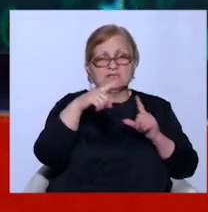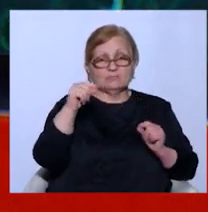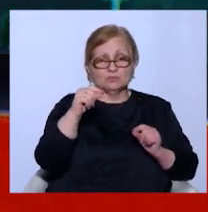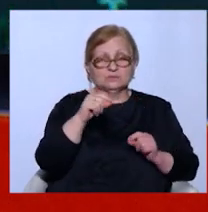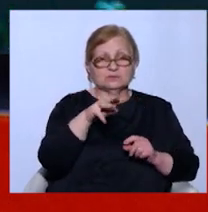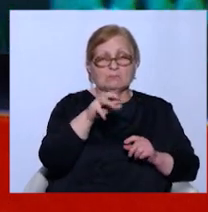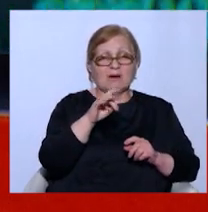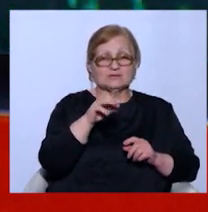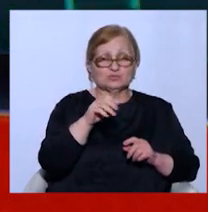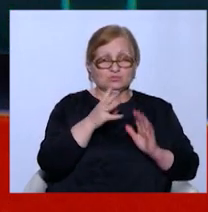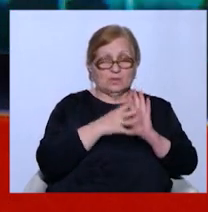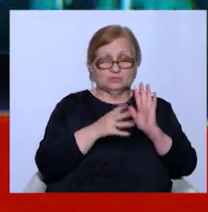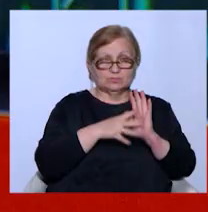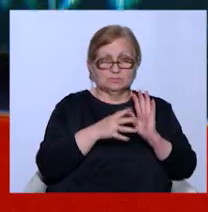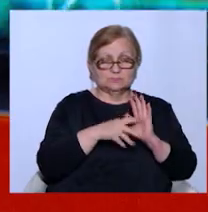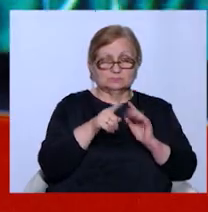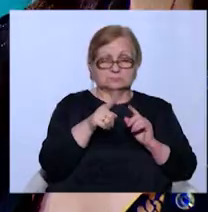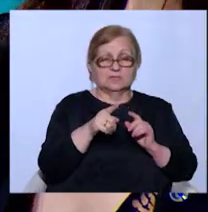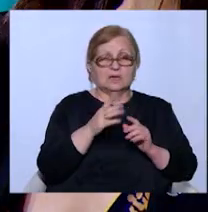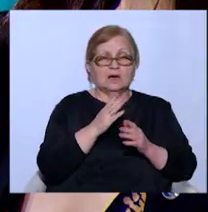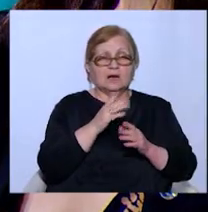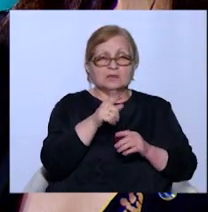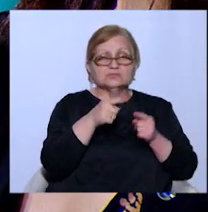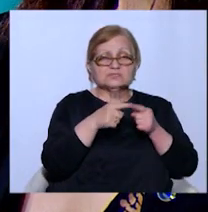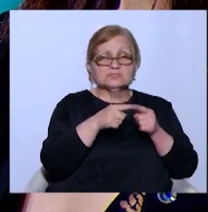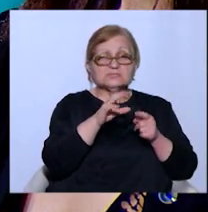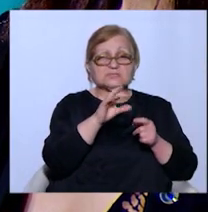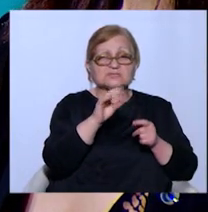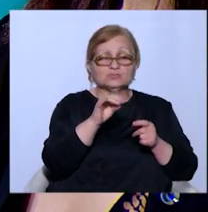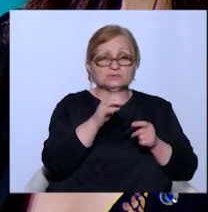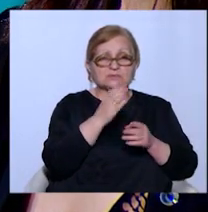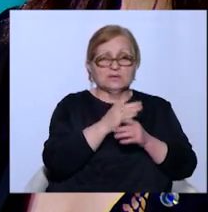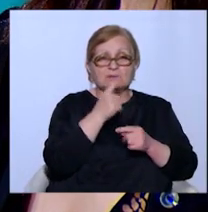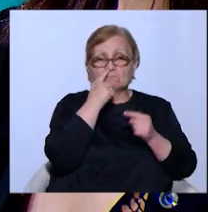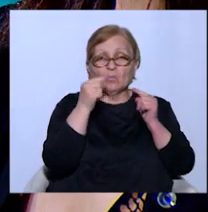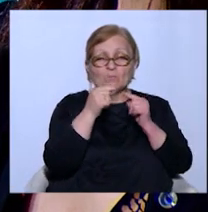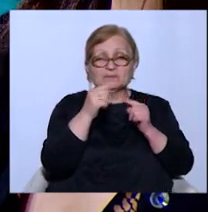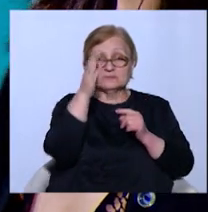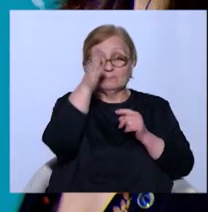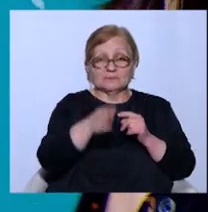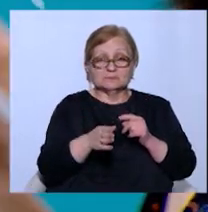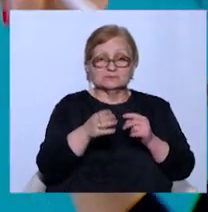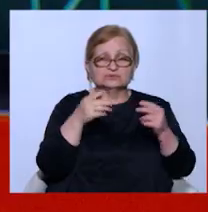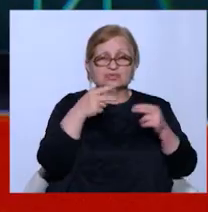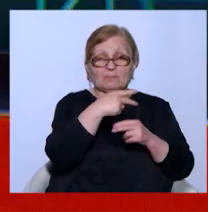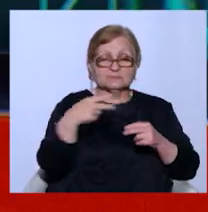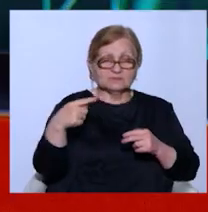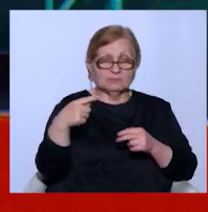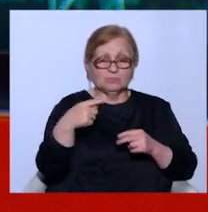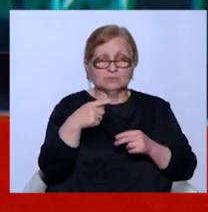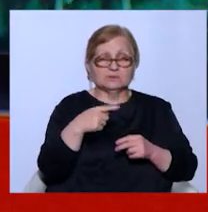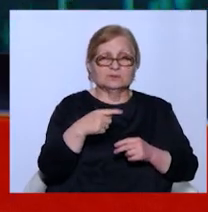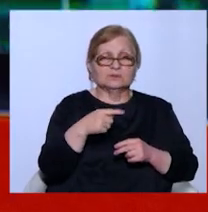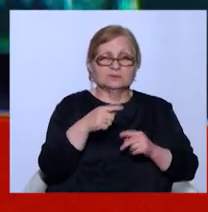მართკუთხა სამკუთხედში ჩვენ ვიცით, რომ კუთხის სინუსი არის მისი მოპირდაპირე კათეტის შეფარდებული ჰიპოტენუზასთან. და